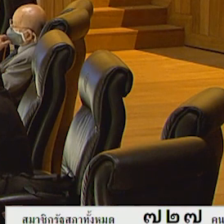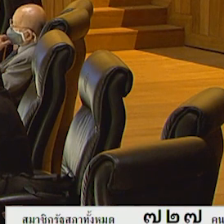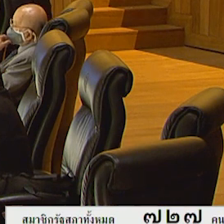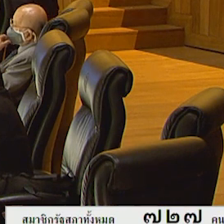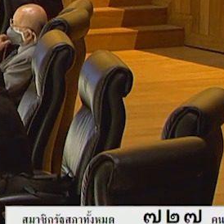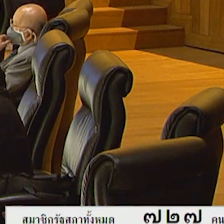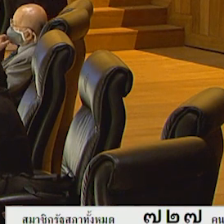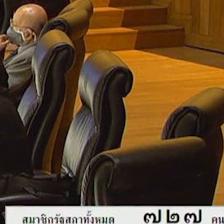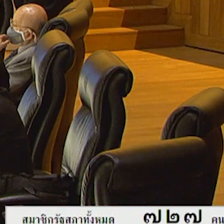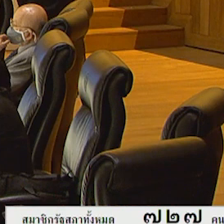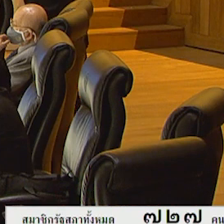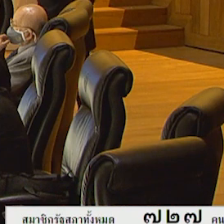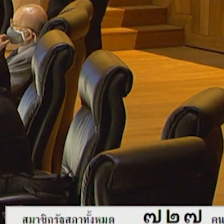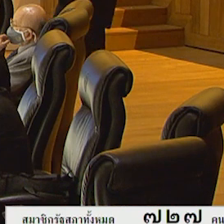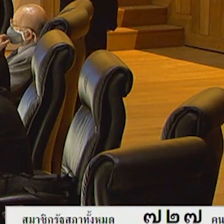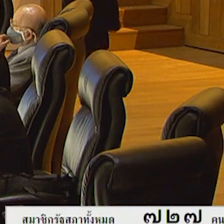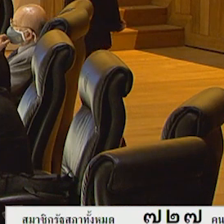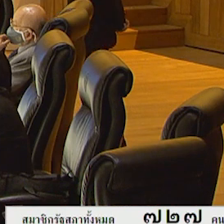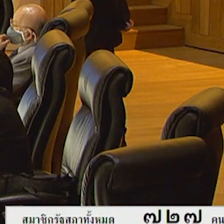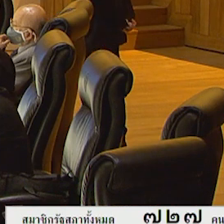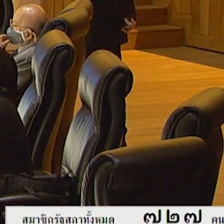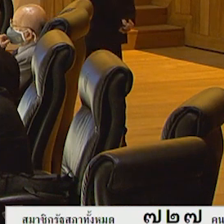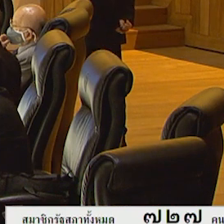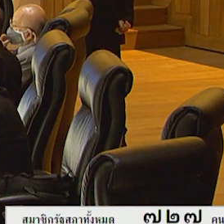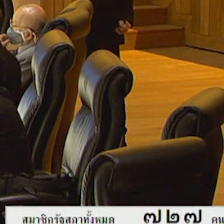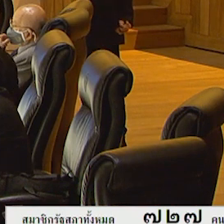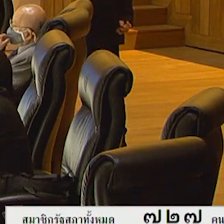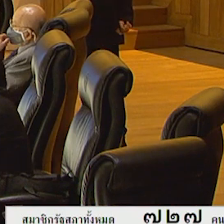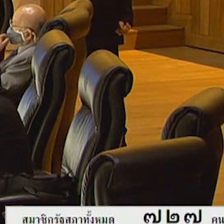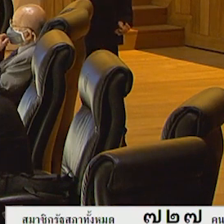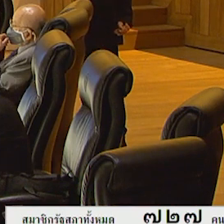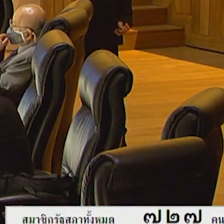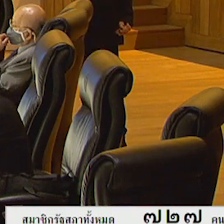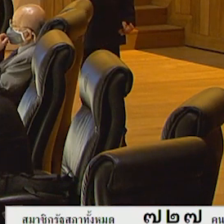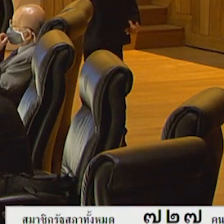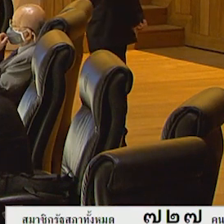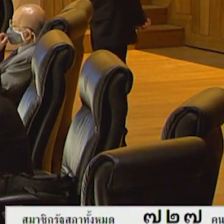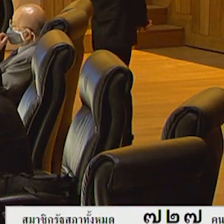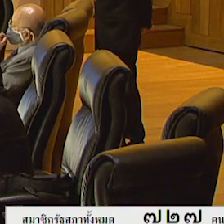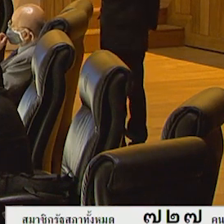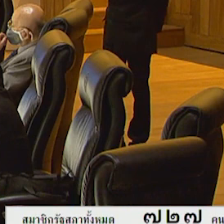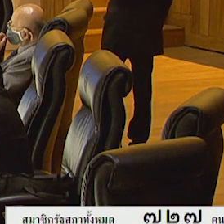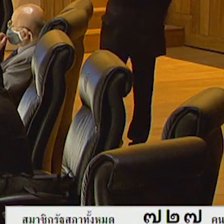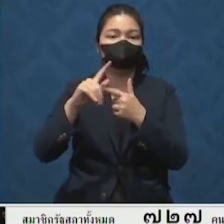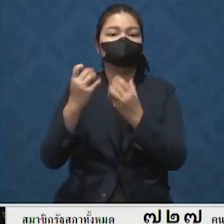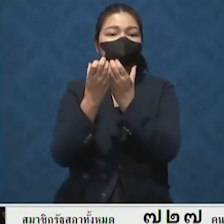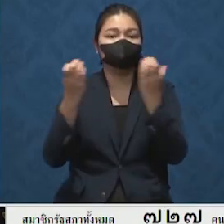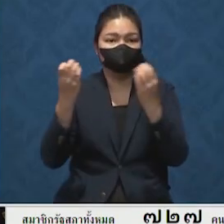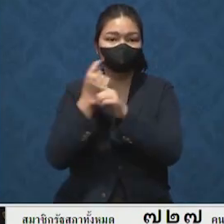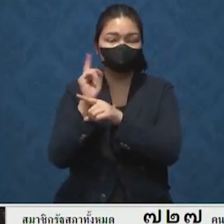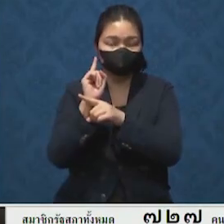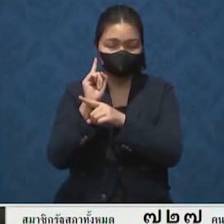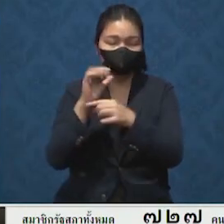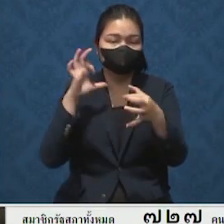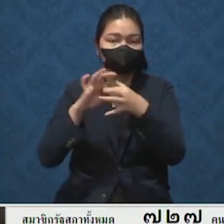สมาชิกที่เคารพครับในการพิจารณาร่างบริบทประกอบรัฐธรรมนูญว่าด้วยการเลือก